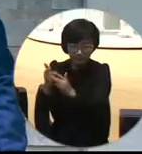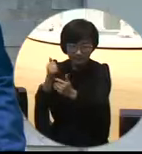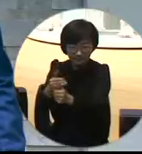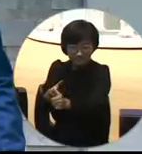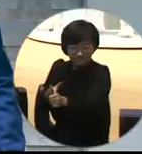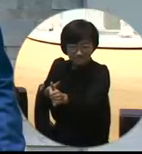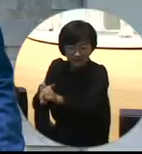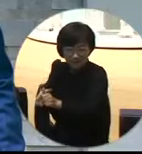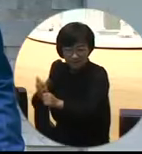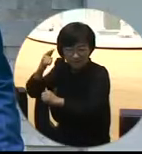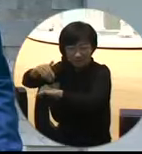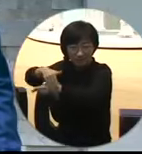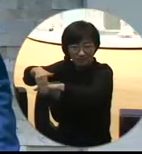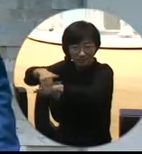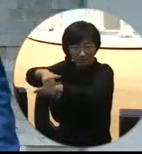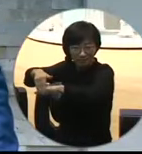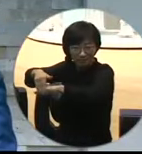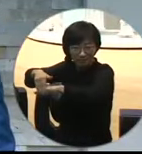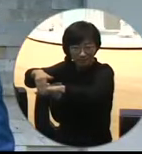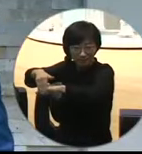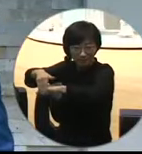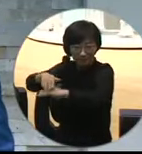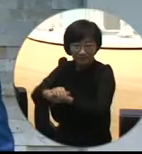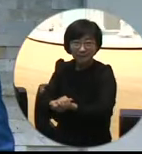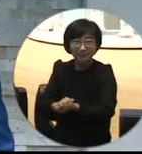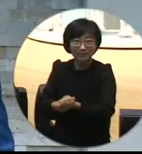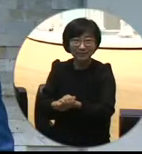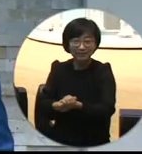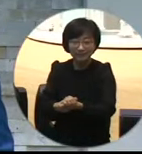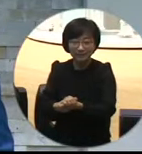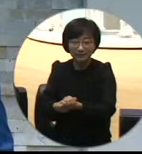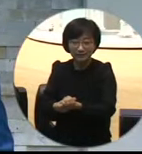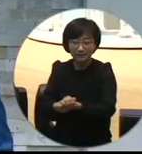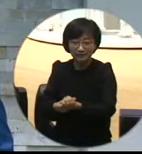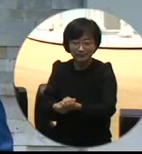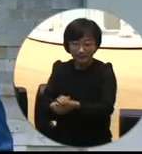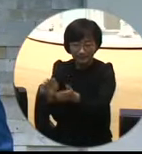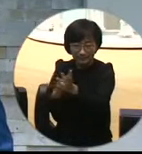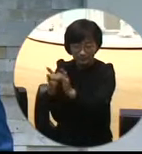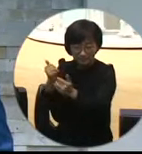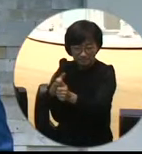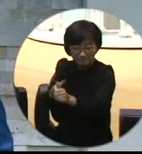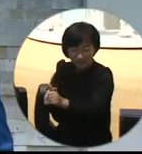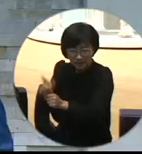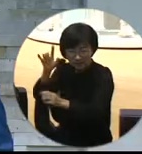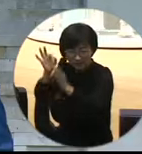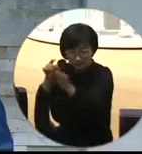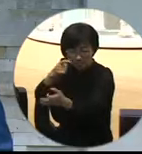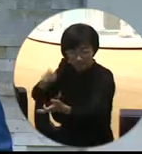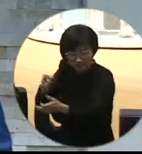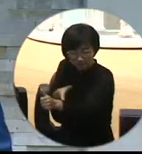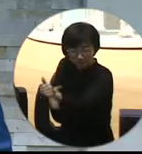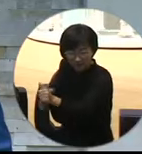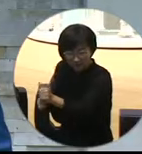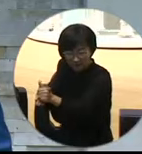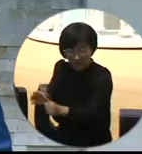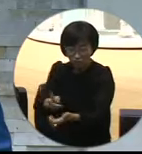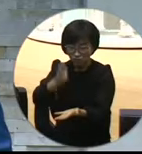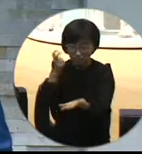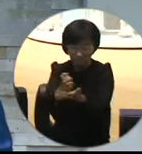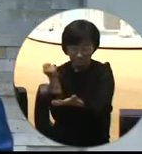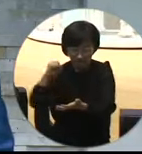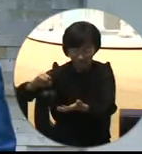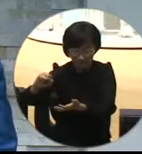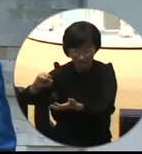거요. 예수님께 저 예수 저걸 저에게 어떤 시비 걸 것이 없냐? 율법을 어기지 않냐?